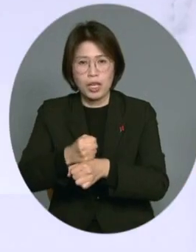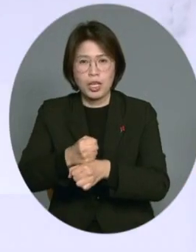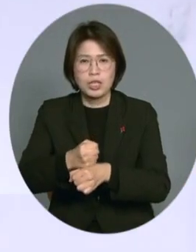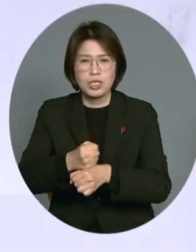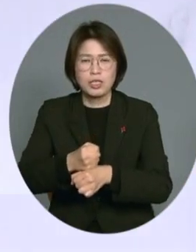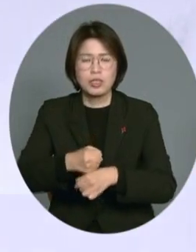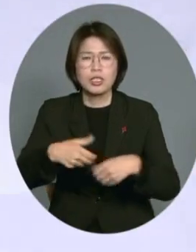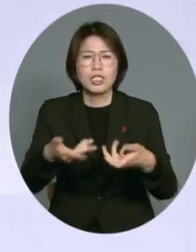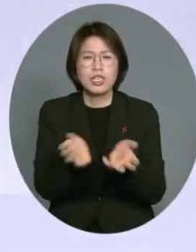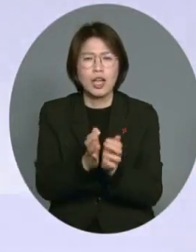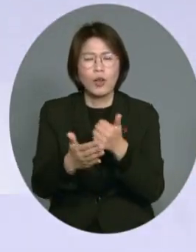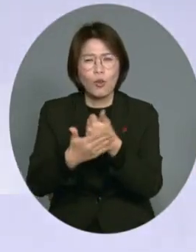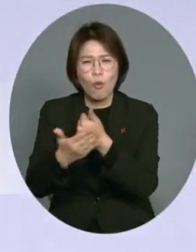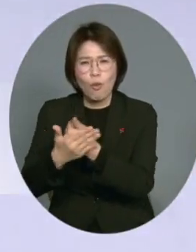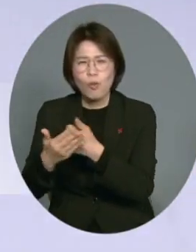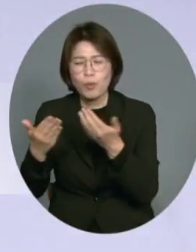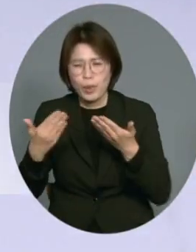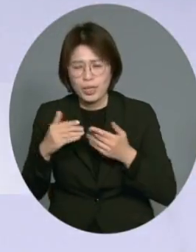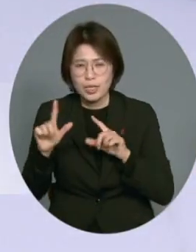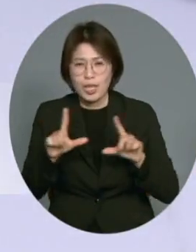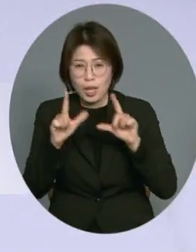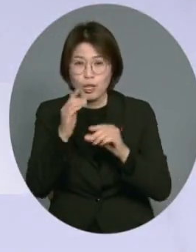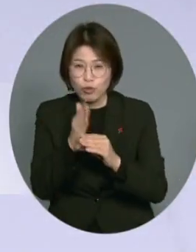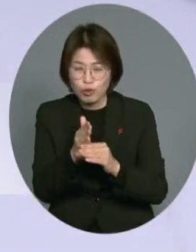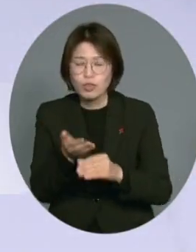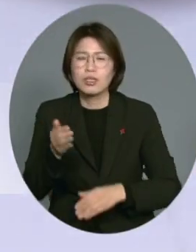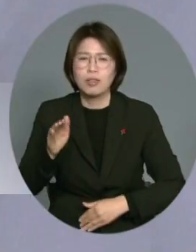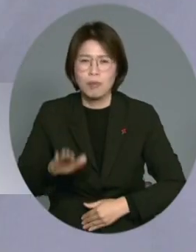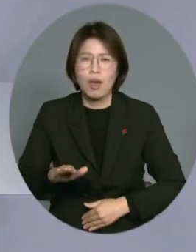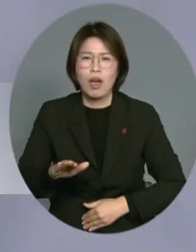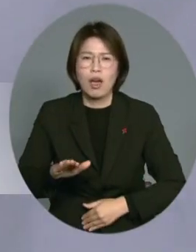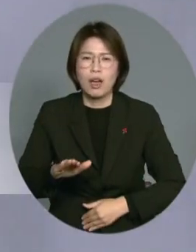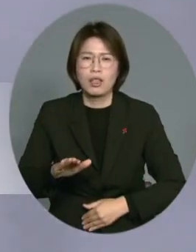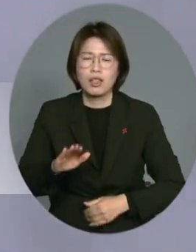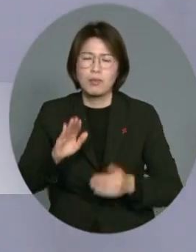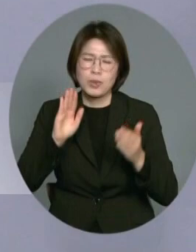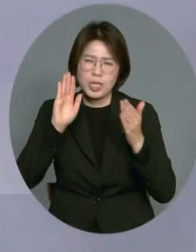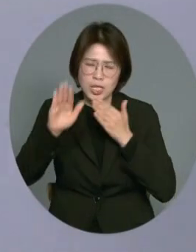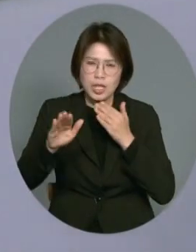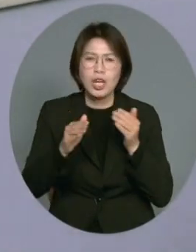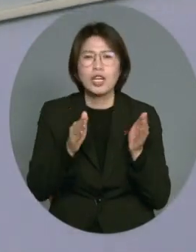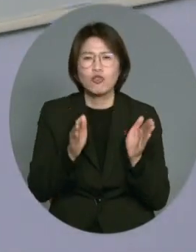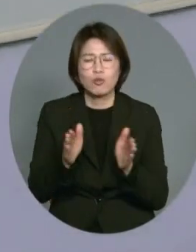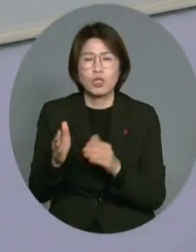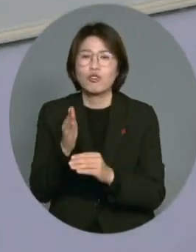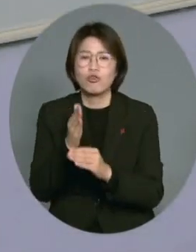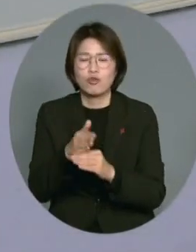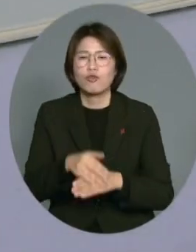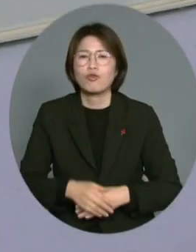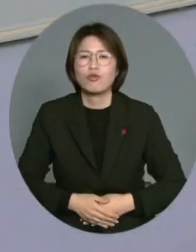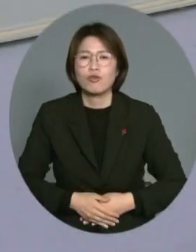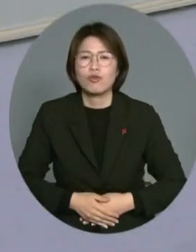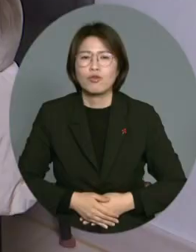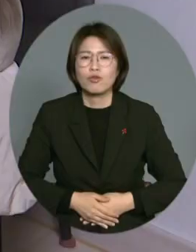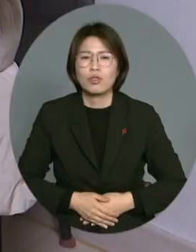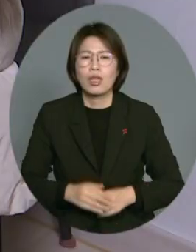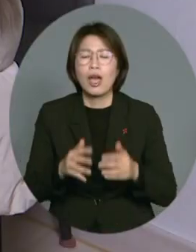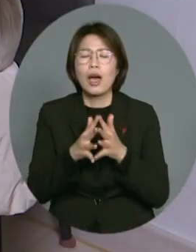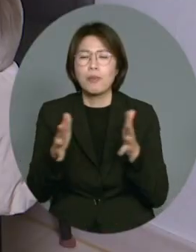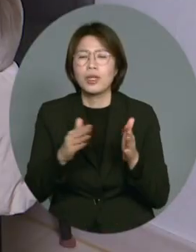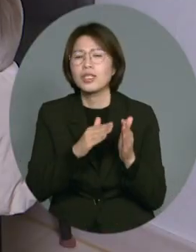여러 기관의 도움을 받아 생활하고 있지만 더 자유롭게 홀로 서는 미래를 준비하고 있습니다. 아파트에